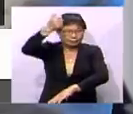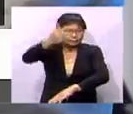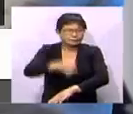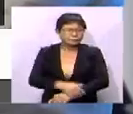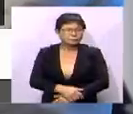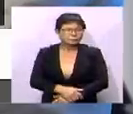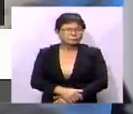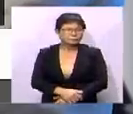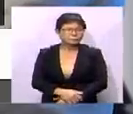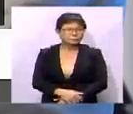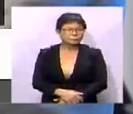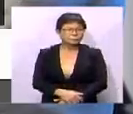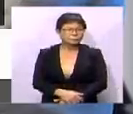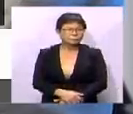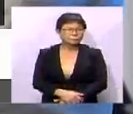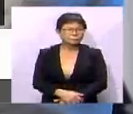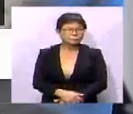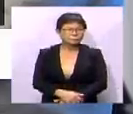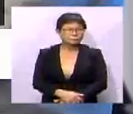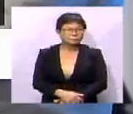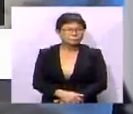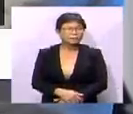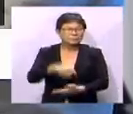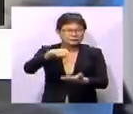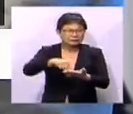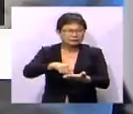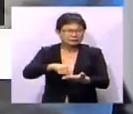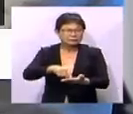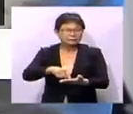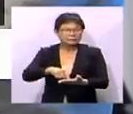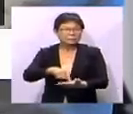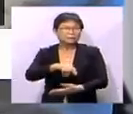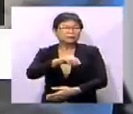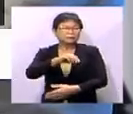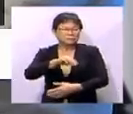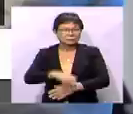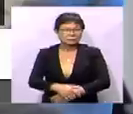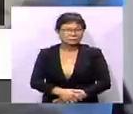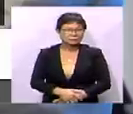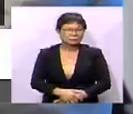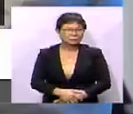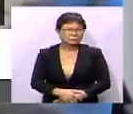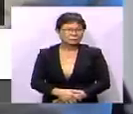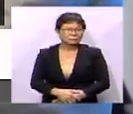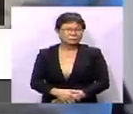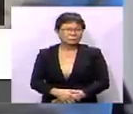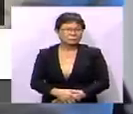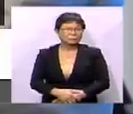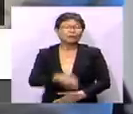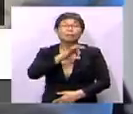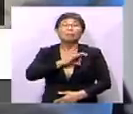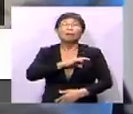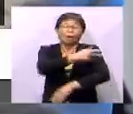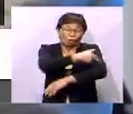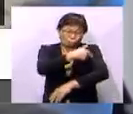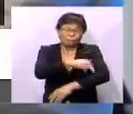a portion of the money that this hospital makes will be channeled to help needy cancer patients